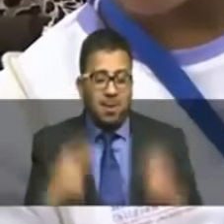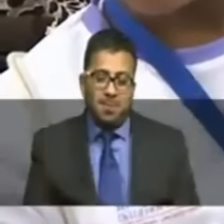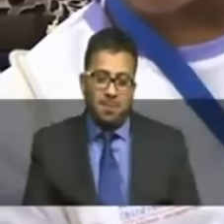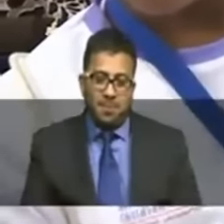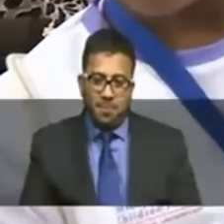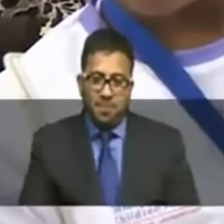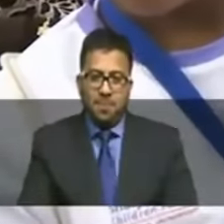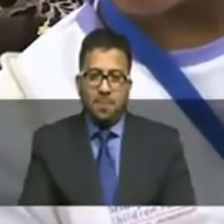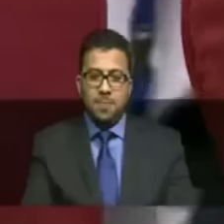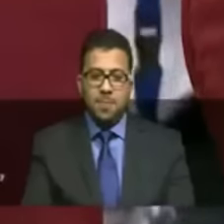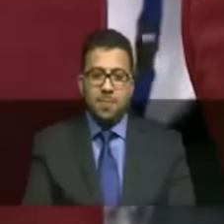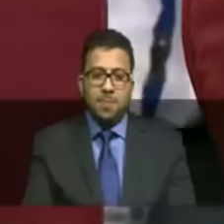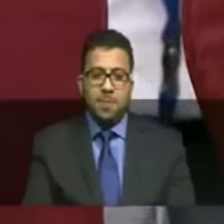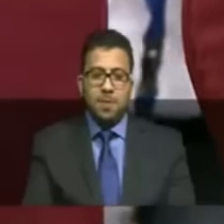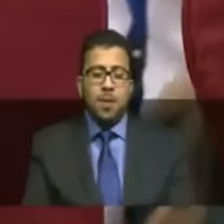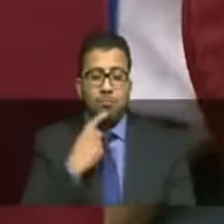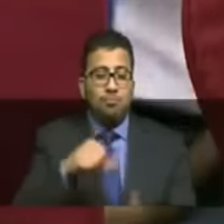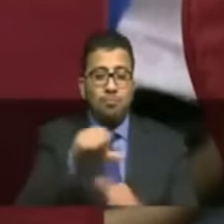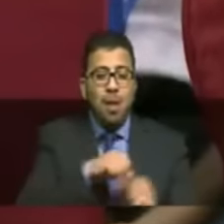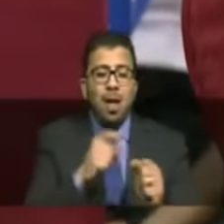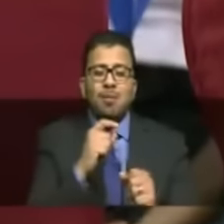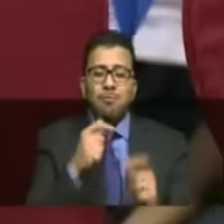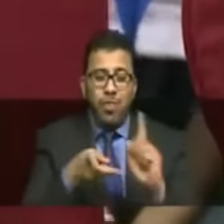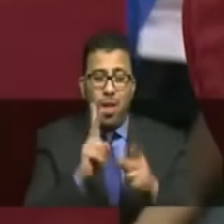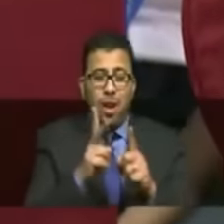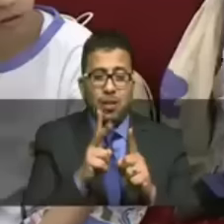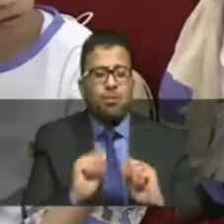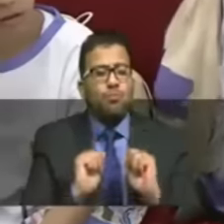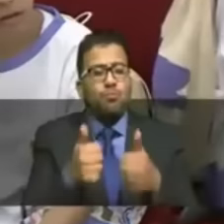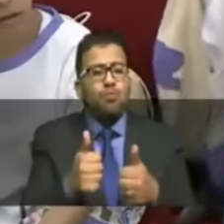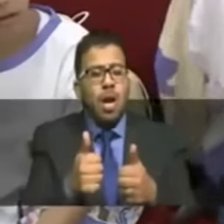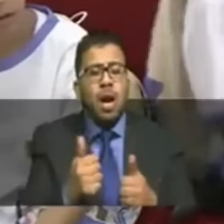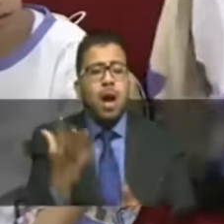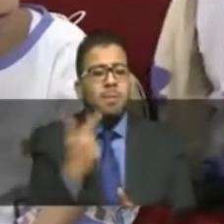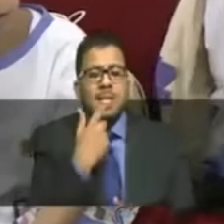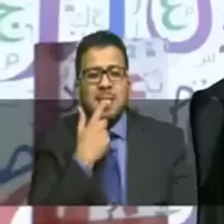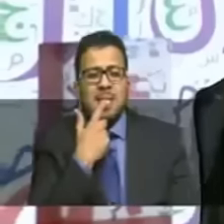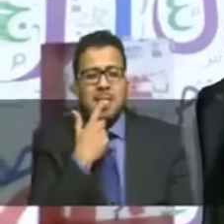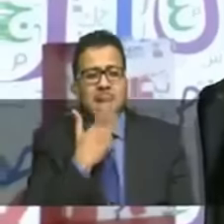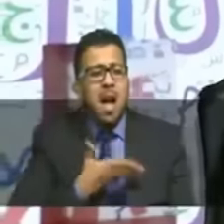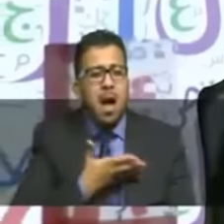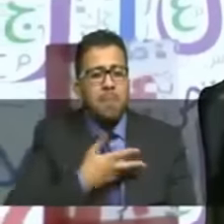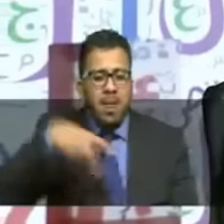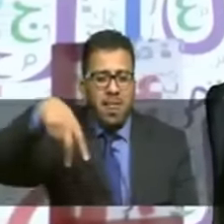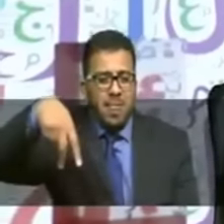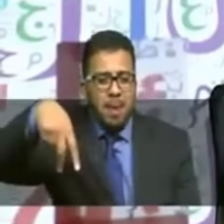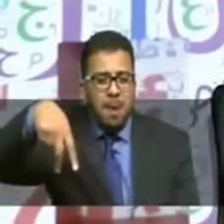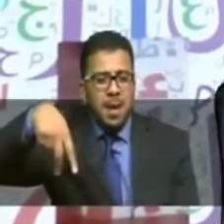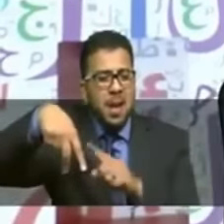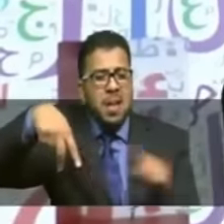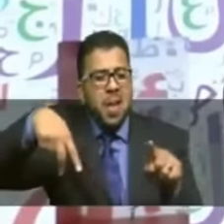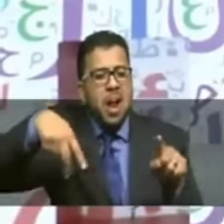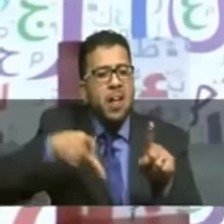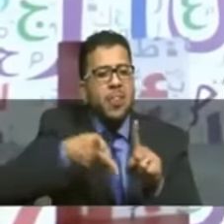دورتنا 12 من ملتقى الشارقة لأطفال العرب. المشاركين معنا بين الأعمار هم بين 8 سنوات إلى لغاية 12